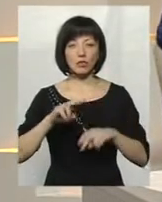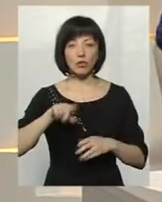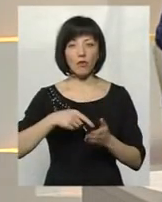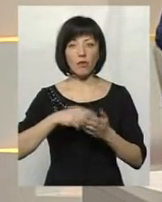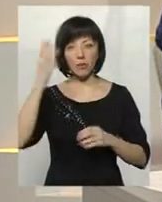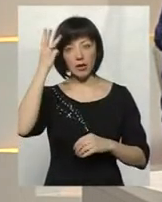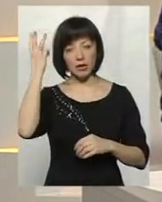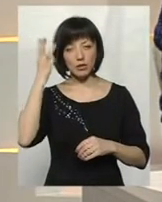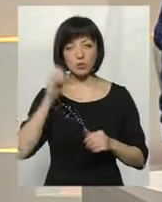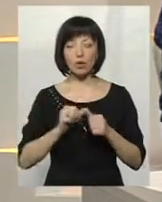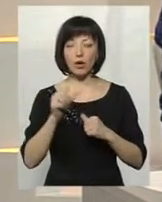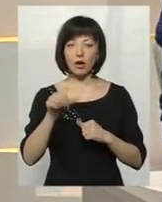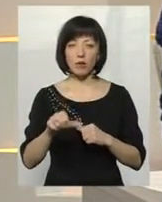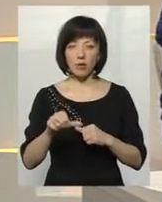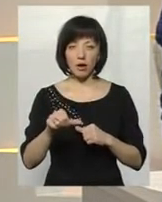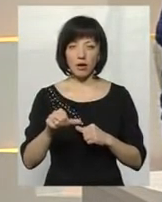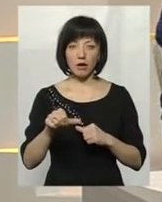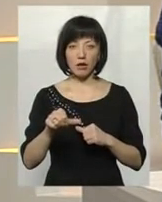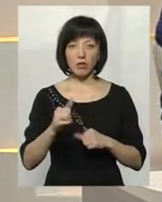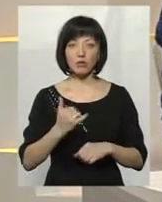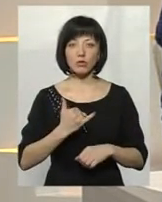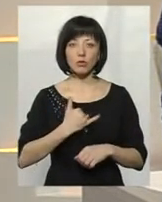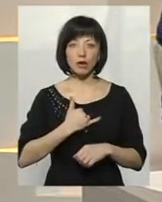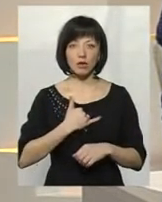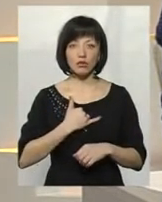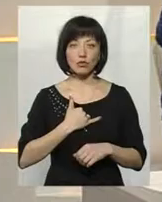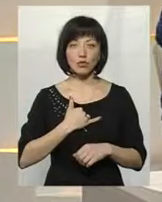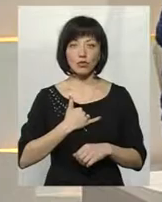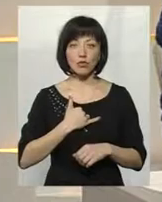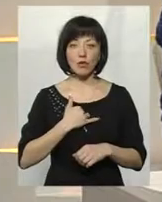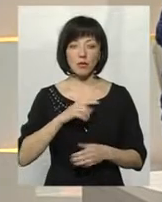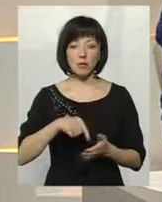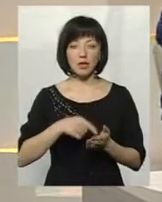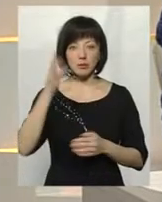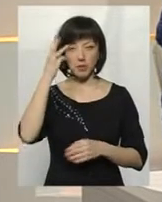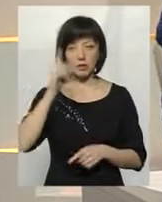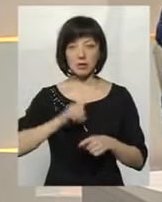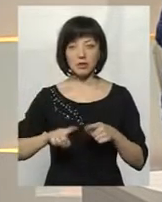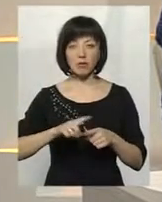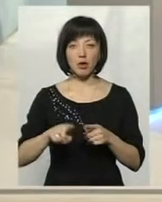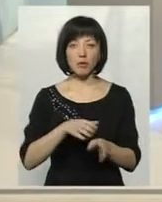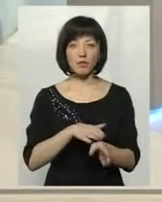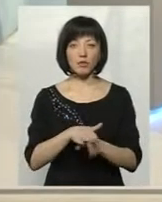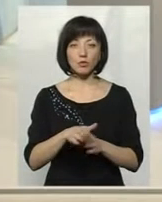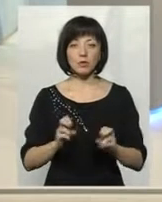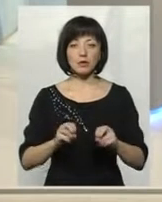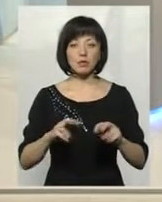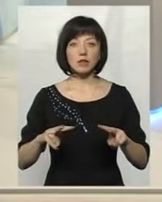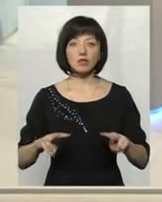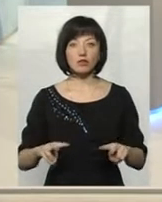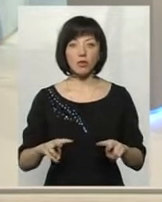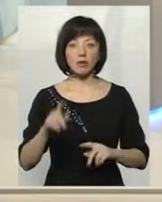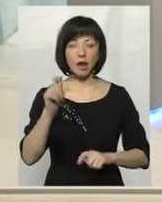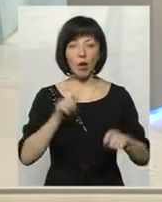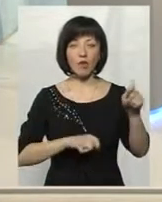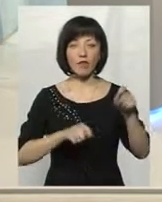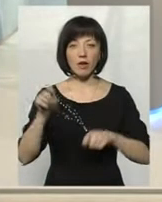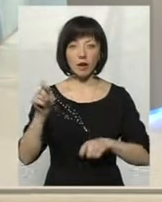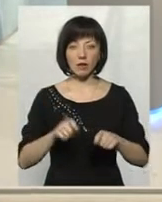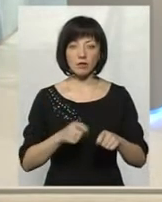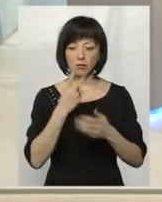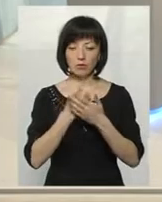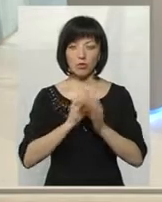Хмельницького. Зокрема, в нашому обласному центрі незабаром відбудеться спеціалізована конференція. Прошу, будь